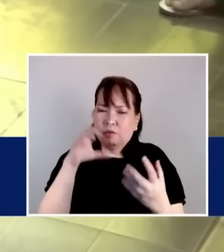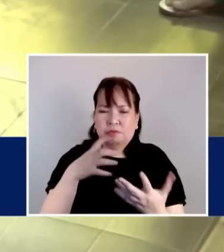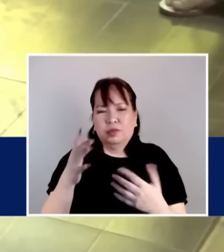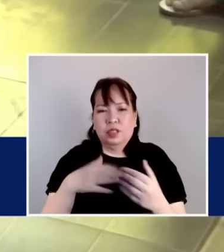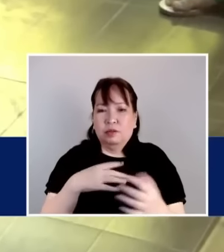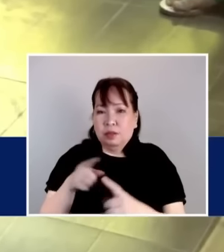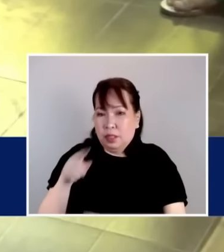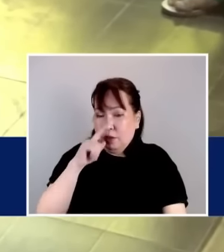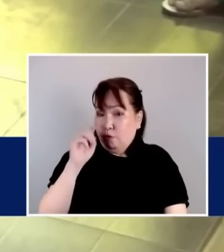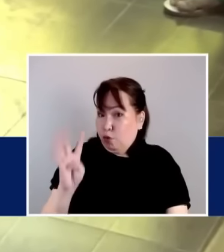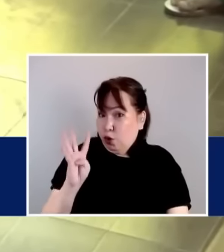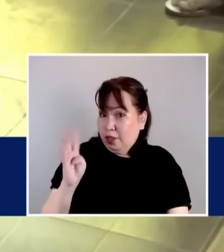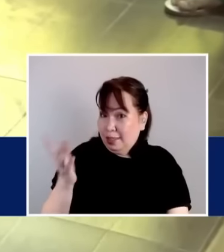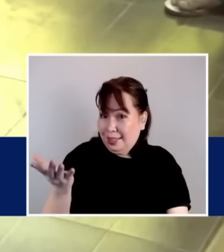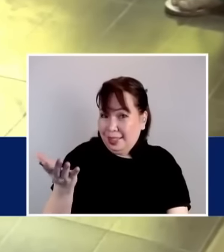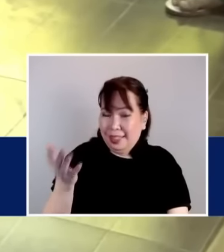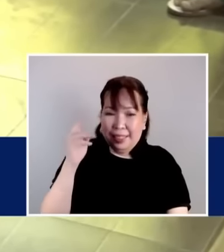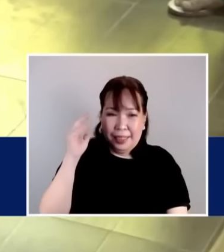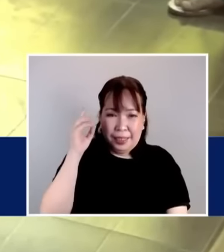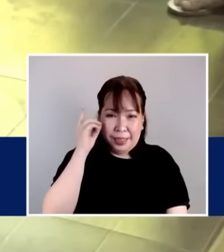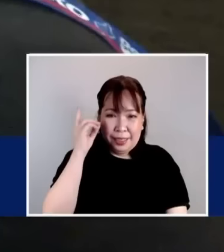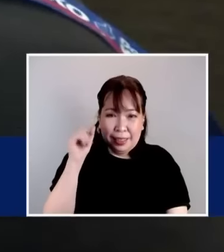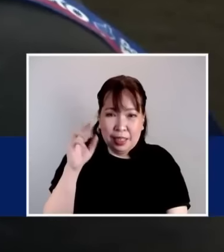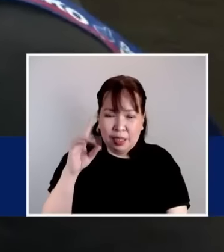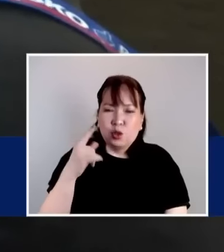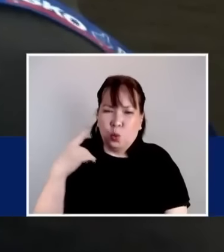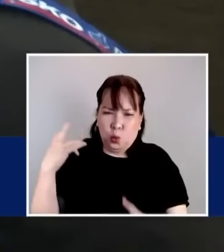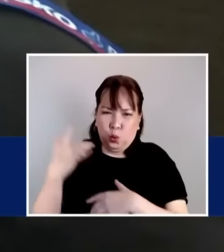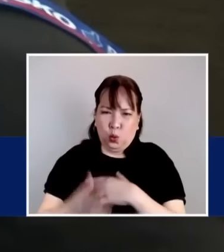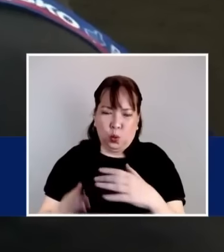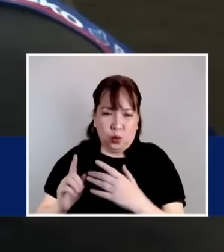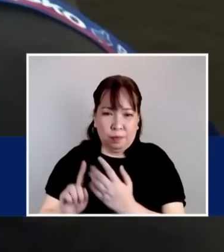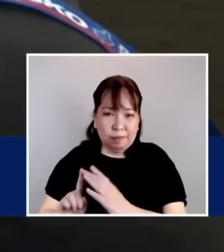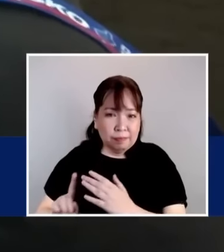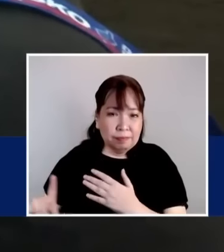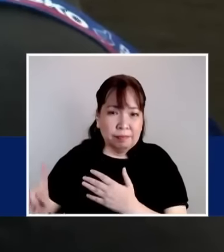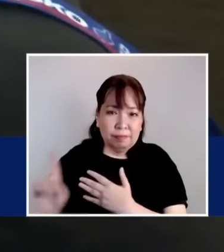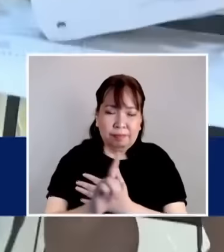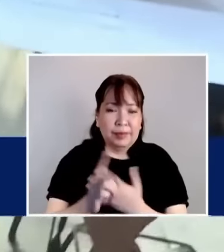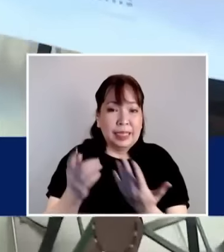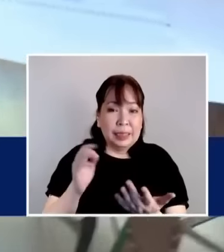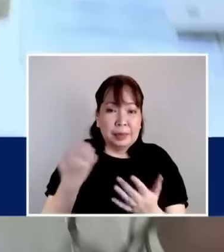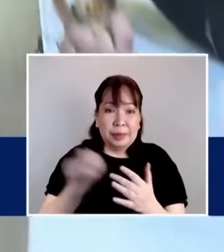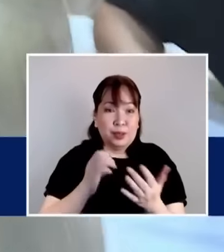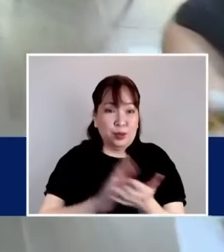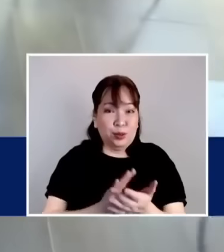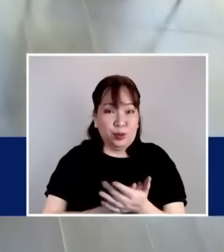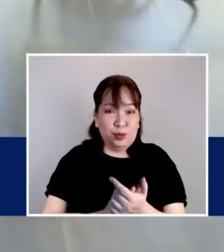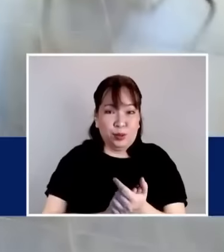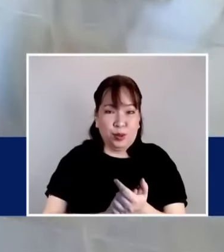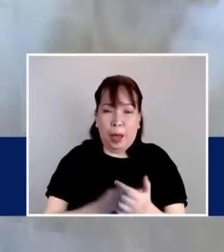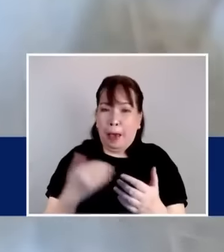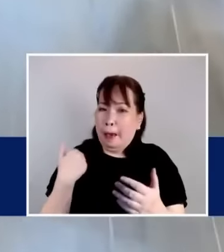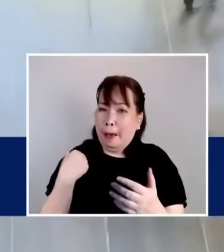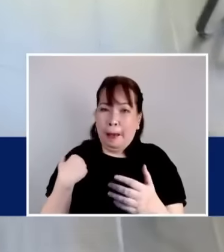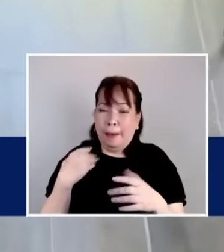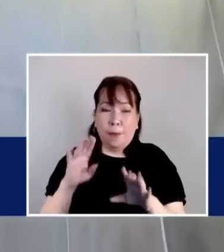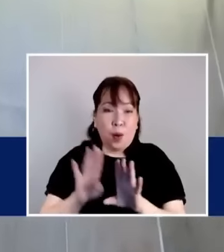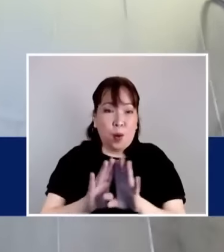Darge Valdez ay isa sa mga naunang pinapasok sa Magat Salamat Elementary School bago pabuksan ang polling